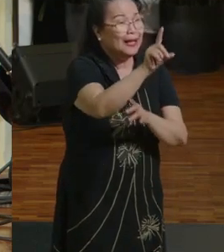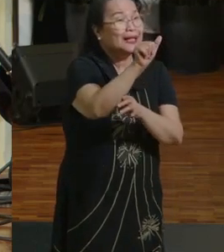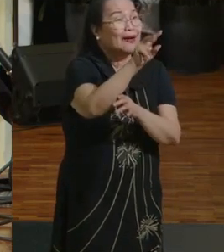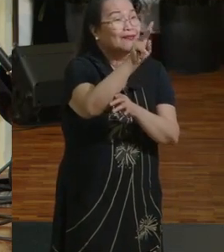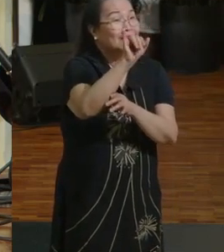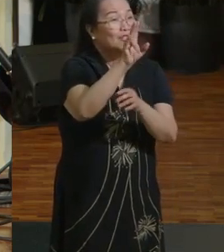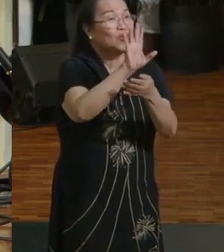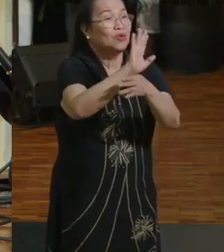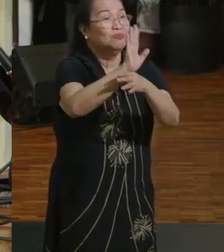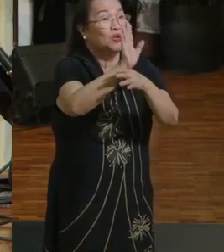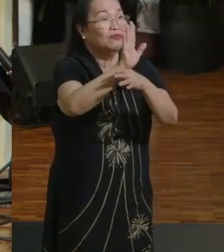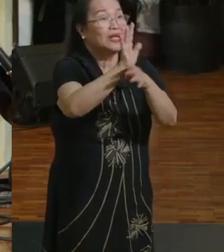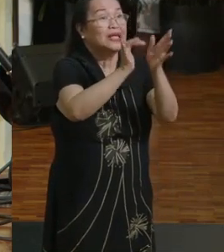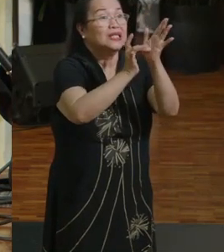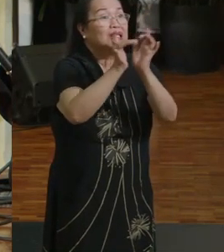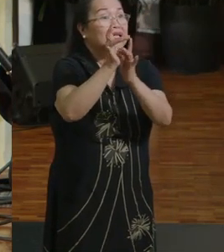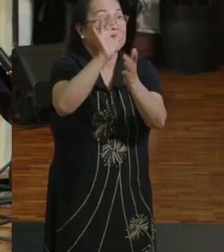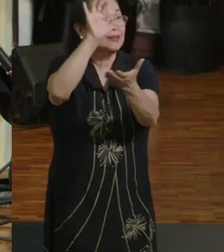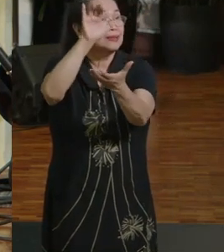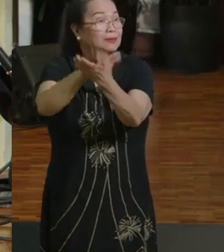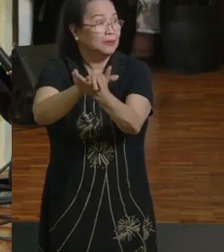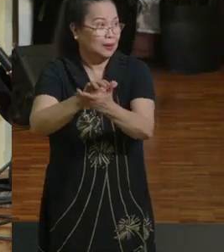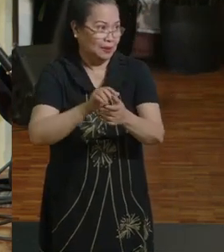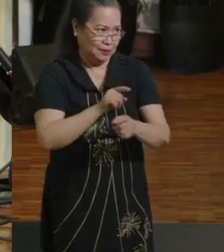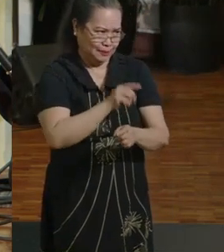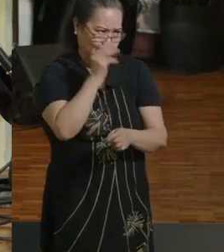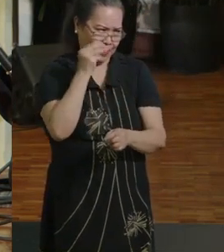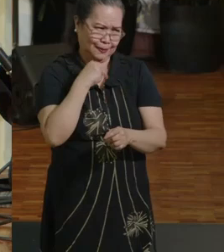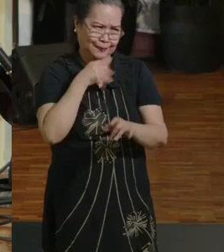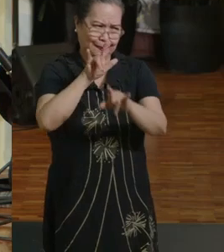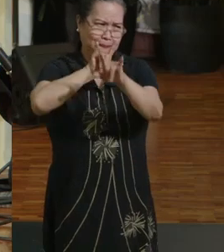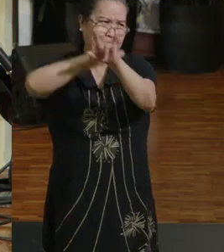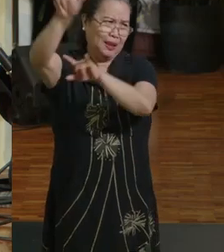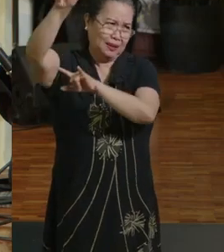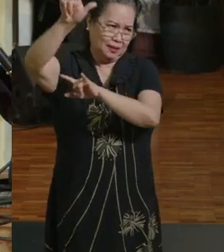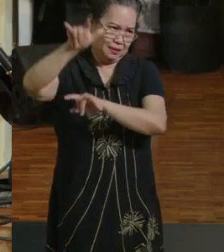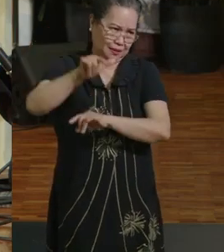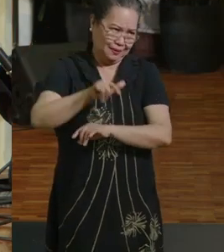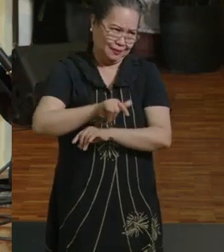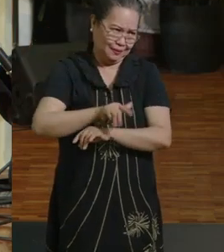at si Jesus ay mag-asawa? Blasphemy po yun.